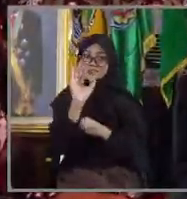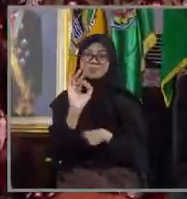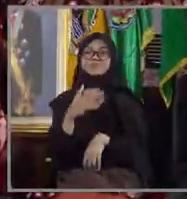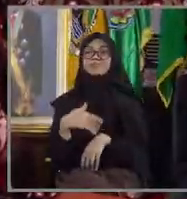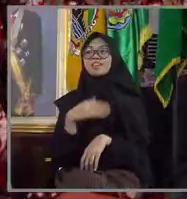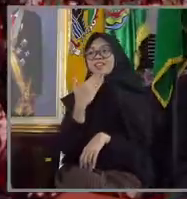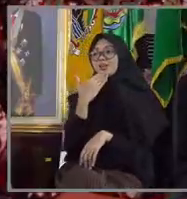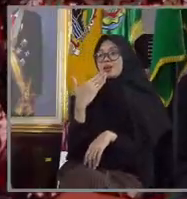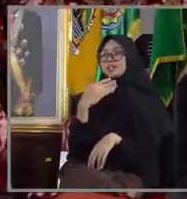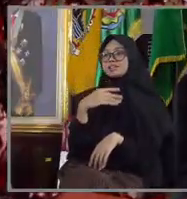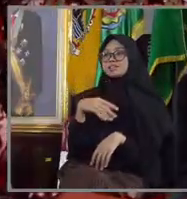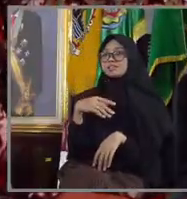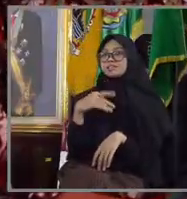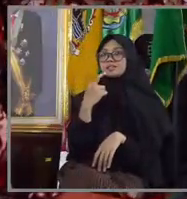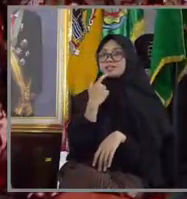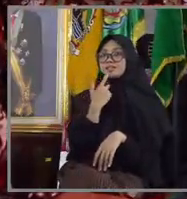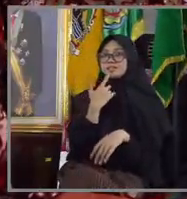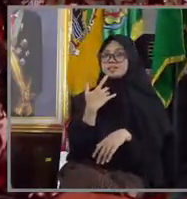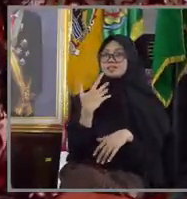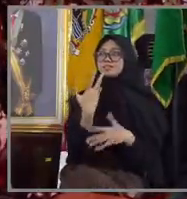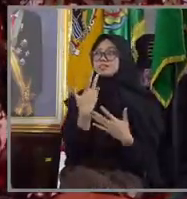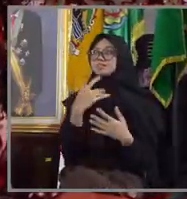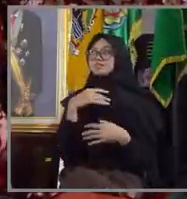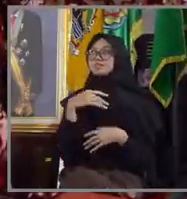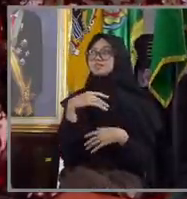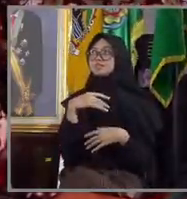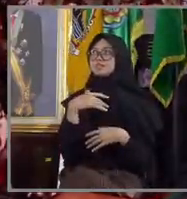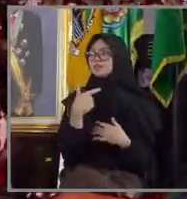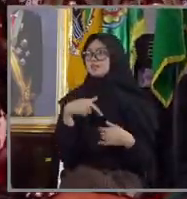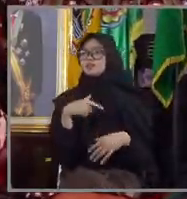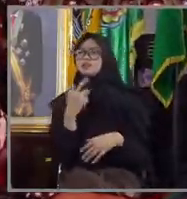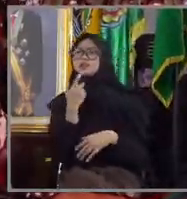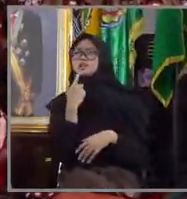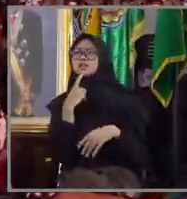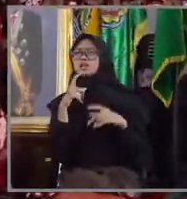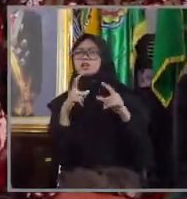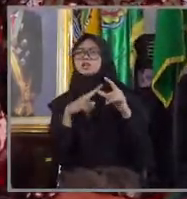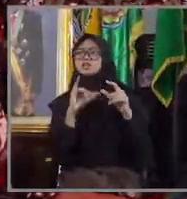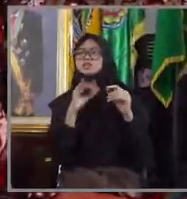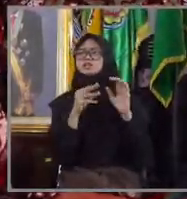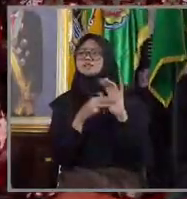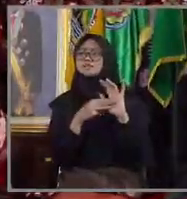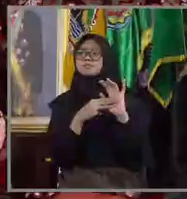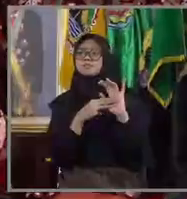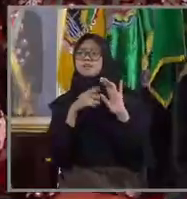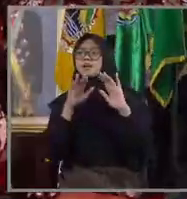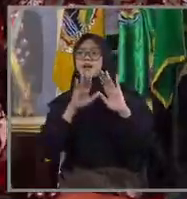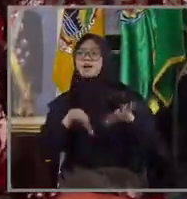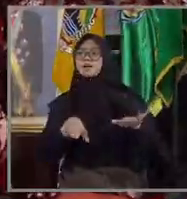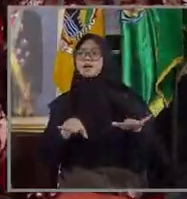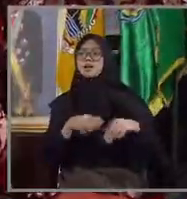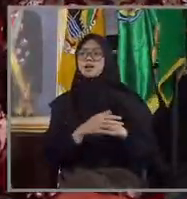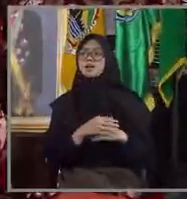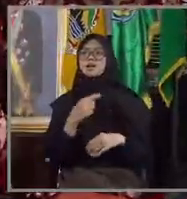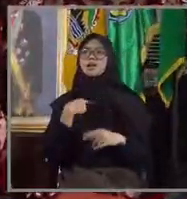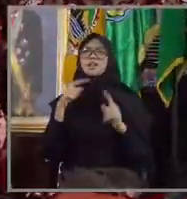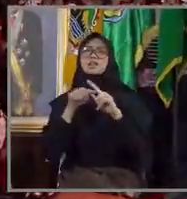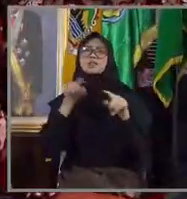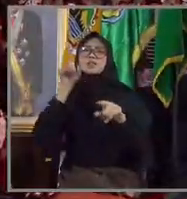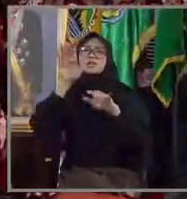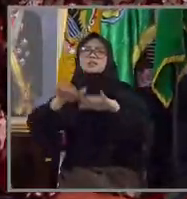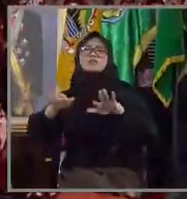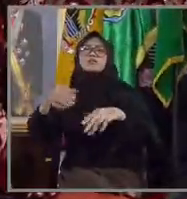Nah yansim anak ini saya pernah menyampaikan ini tahun lalu dan saya gantian yang dibully